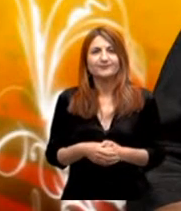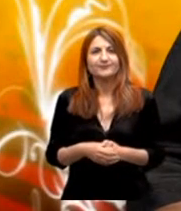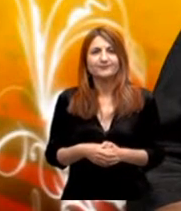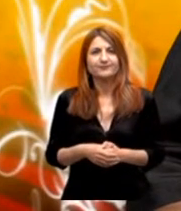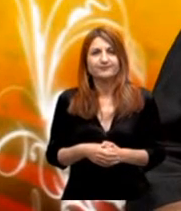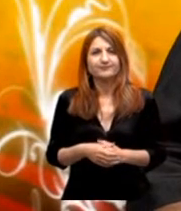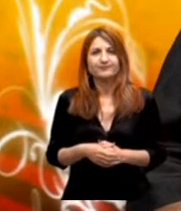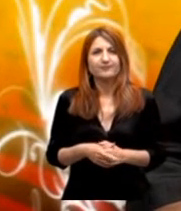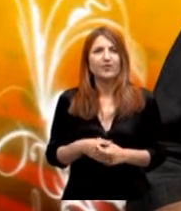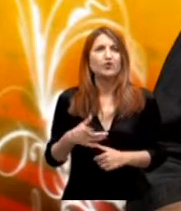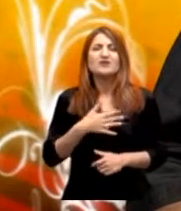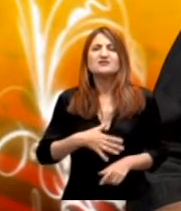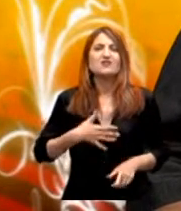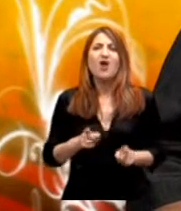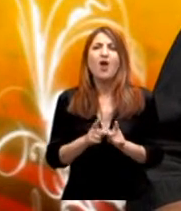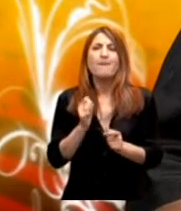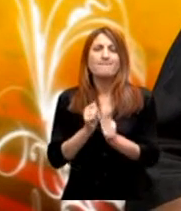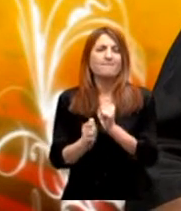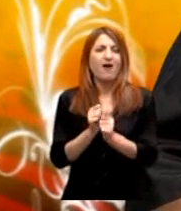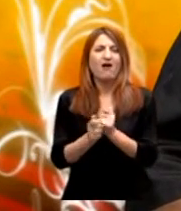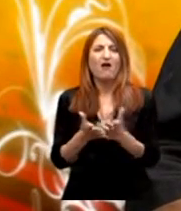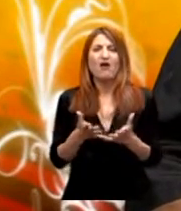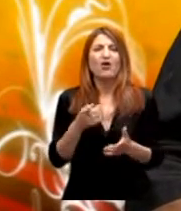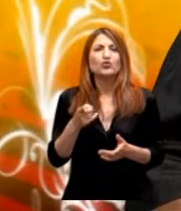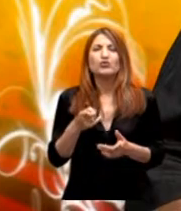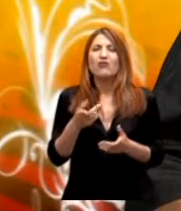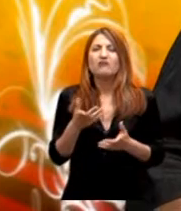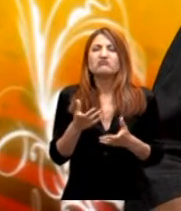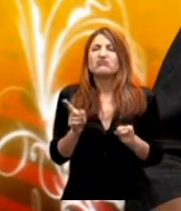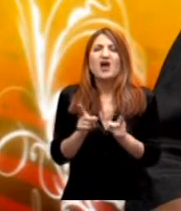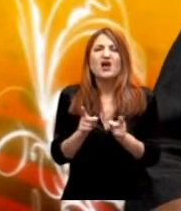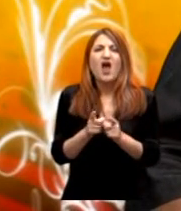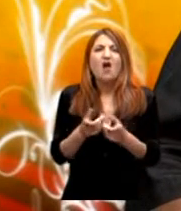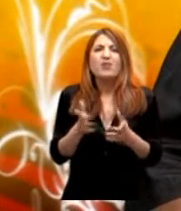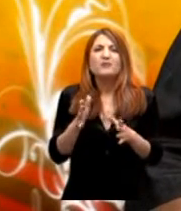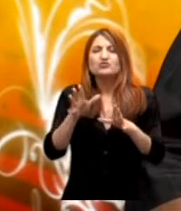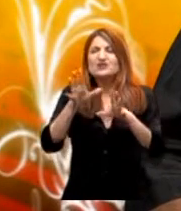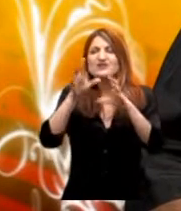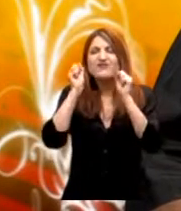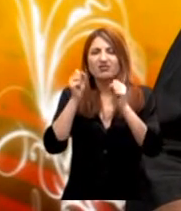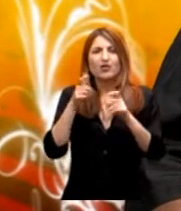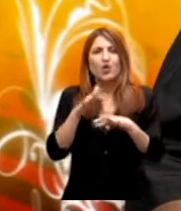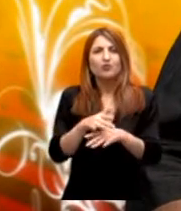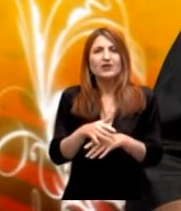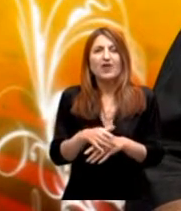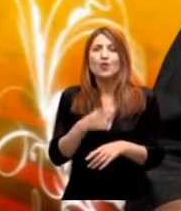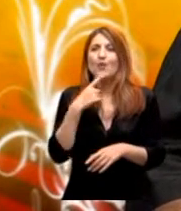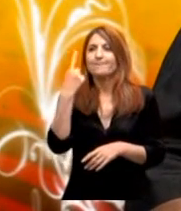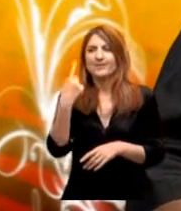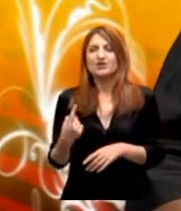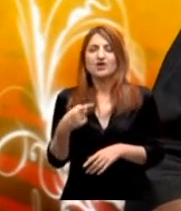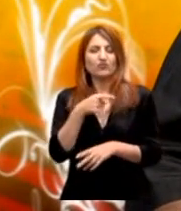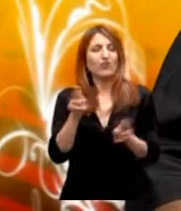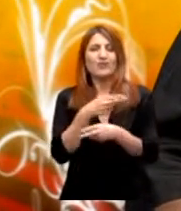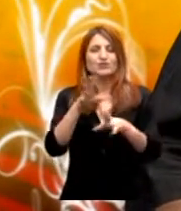Strašno je. Baš pakao. To je neshvatljivo za neke ljude, mrša je pogotovo, ali debel ljudi će me shvatiti. To